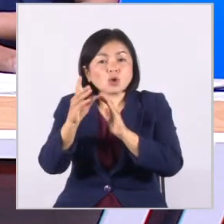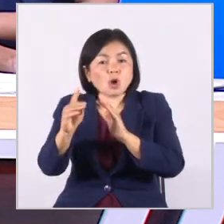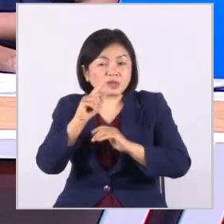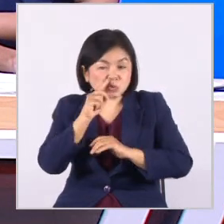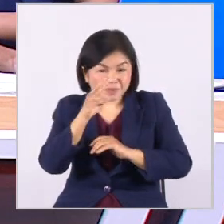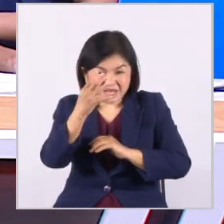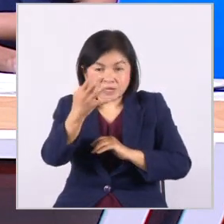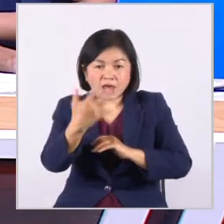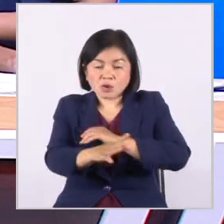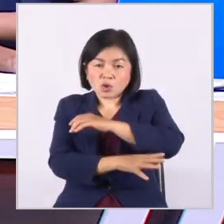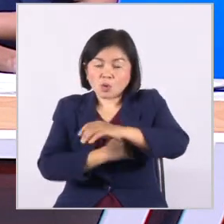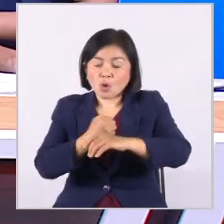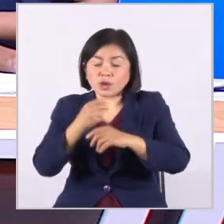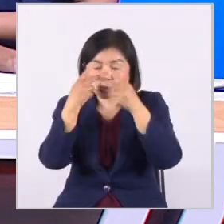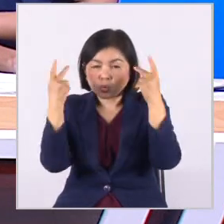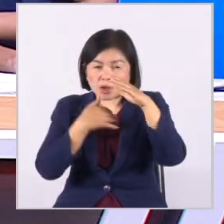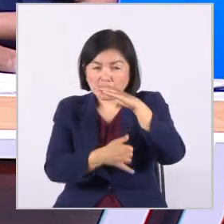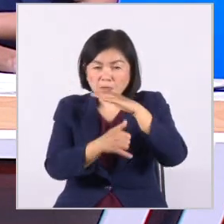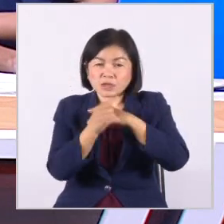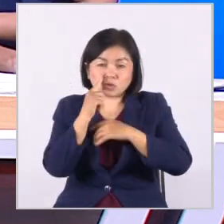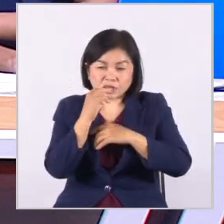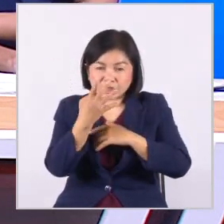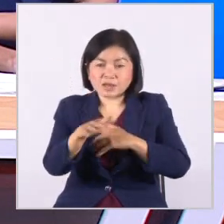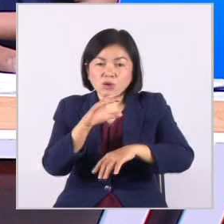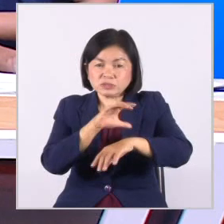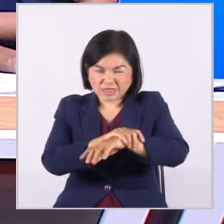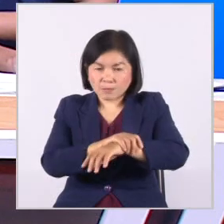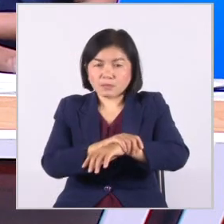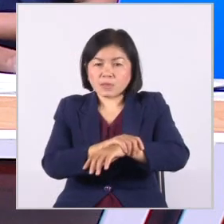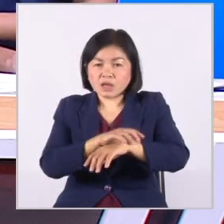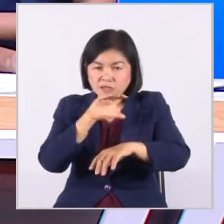ใช่ๆคือเปิดมา10ปีเจอไปหลายครั้งถ้าจับได้มาให้มายกล้